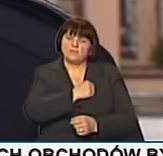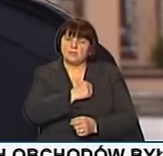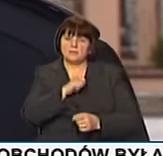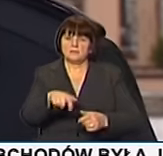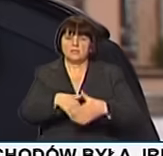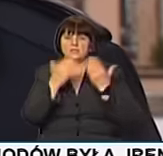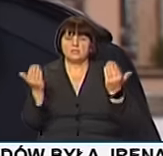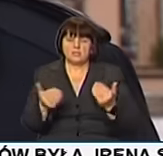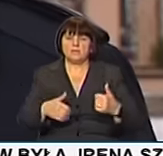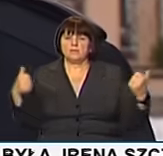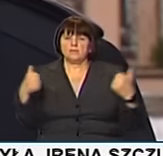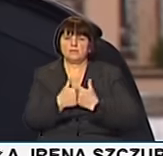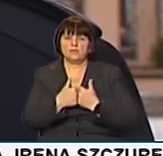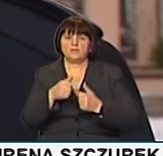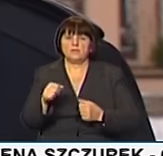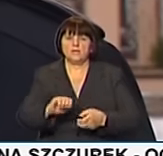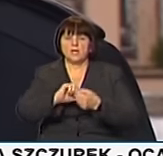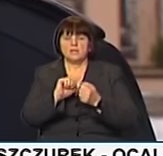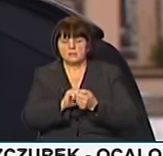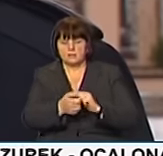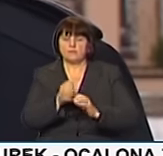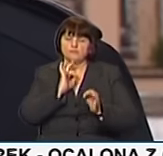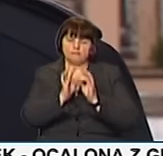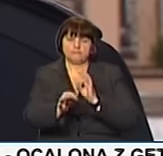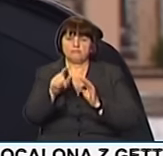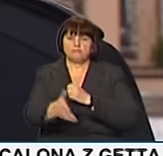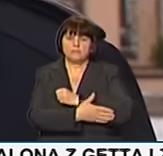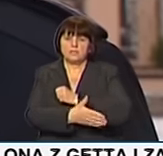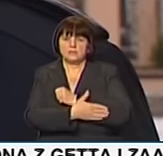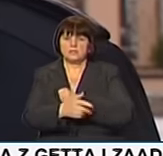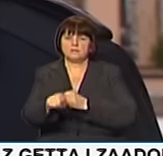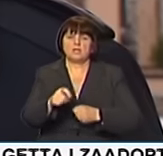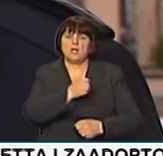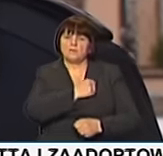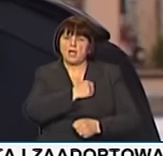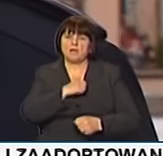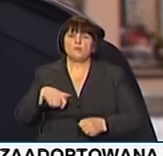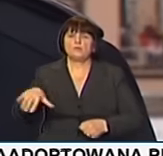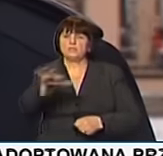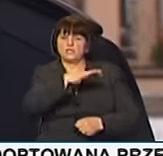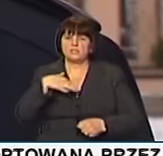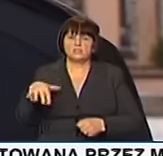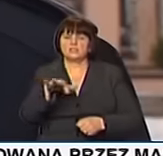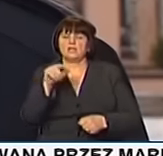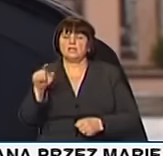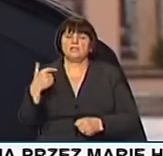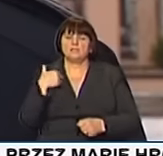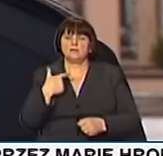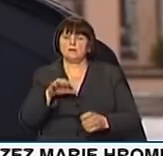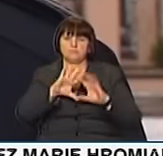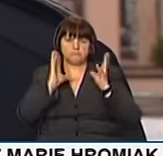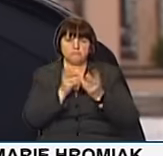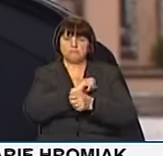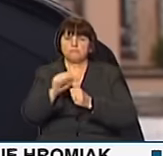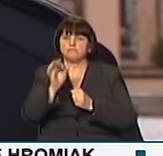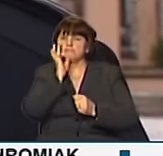dzień meczowy są uszczegółowione już zasady wynajmu przestrzeni przestrzeni komercyjnych Więc wszystko jest na dobrej drodze